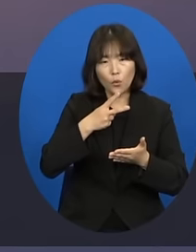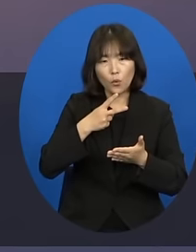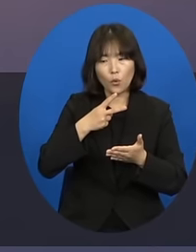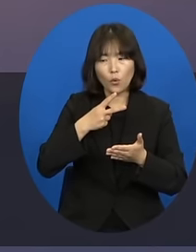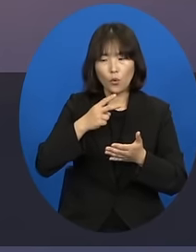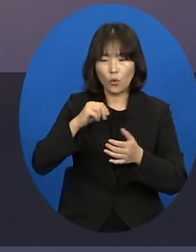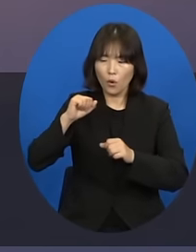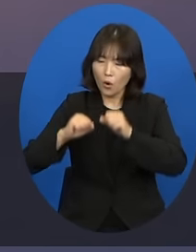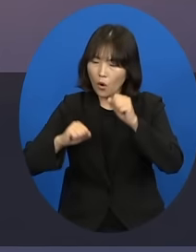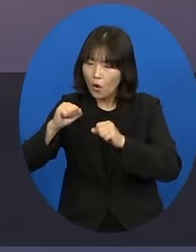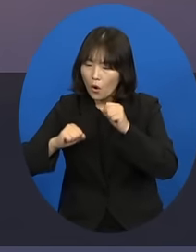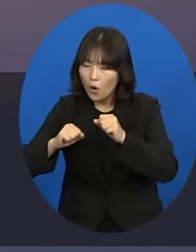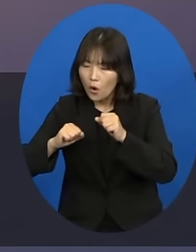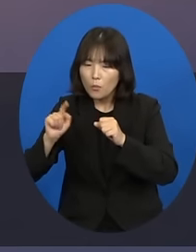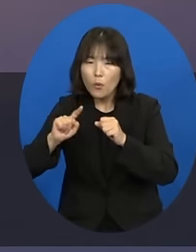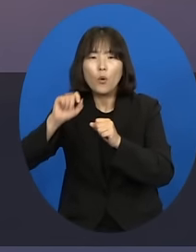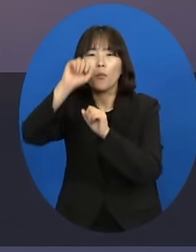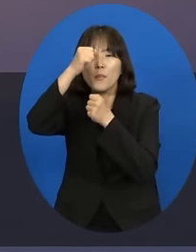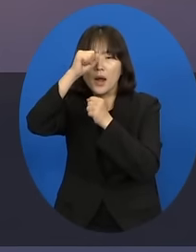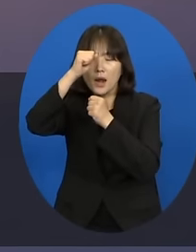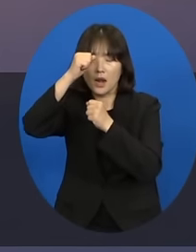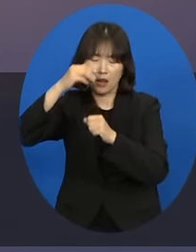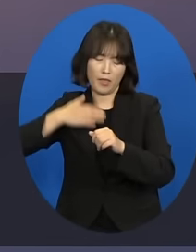부분들을 내가 씻겨줘야 돼.